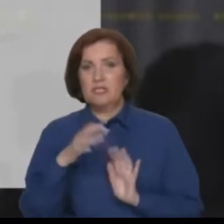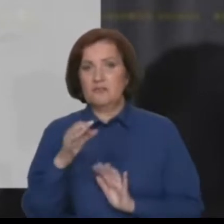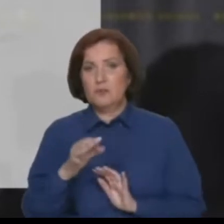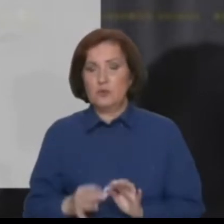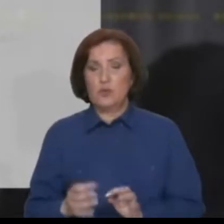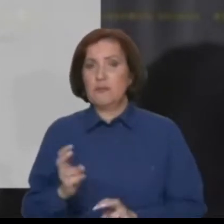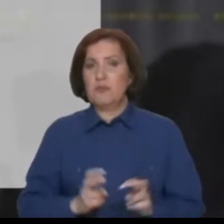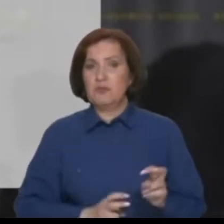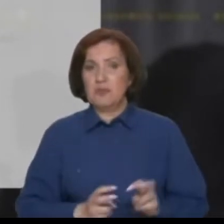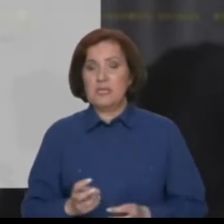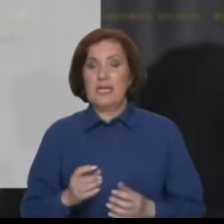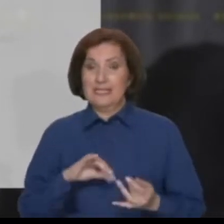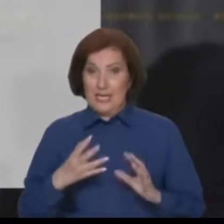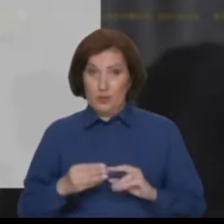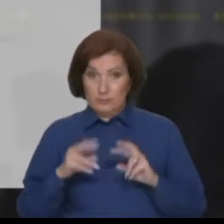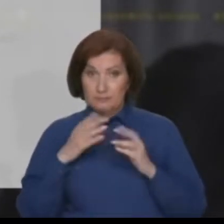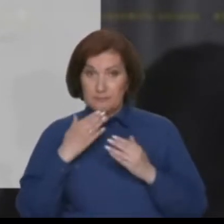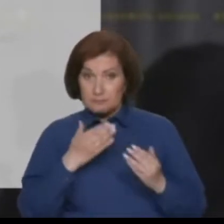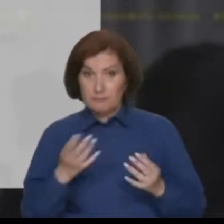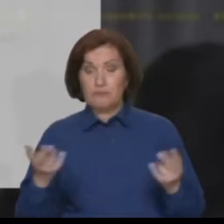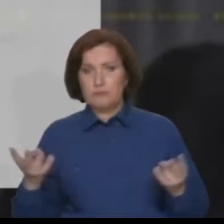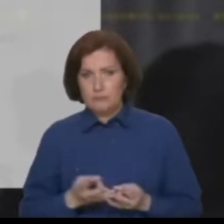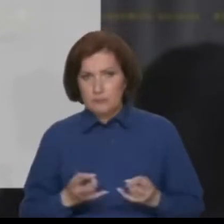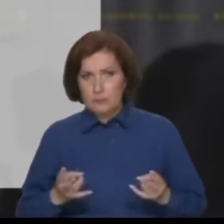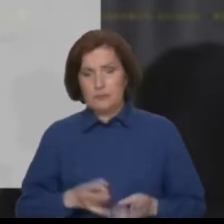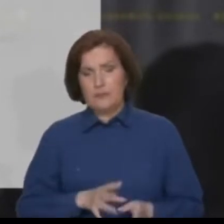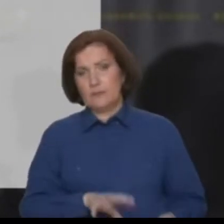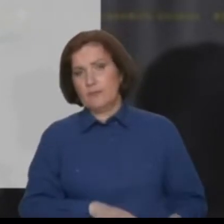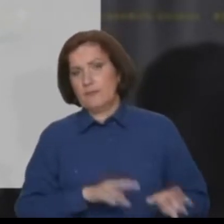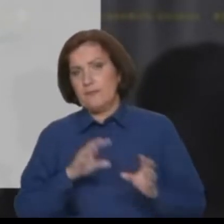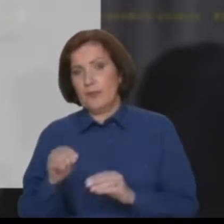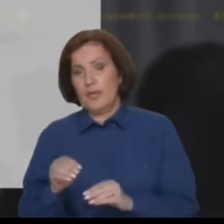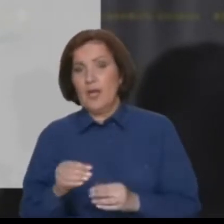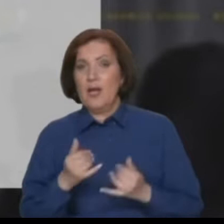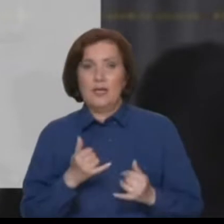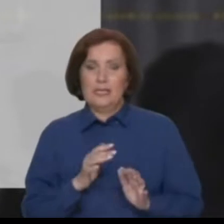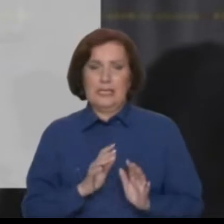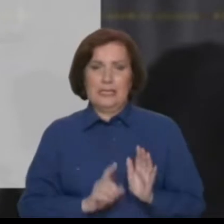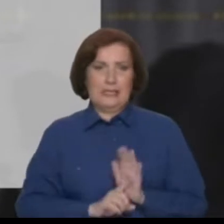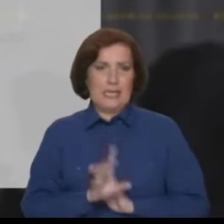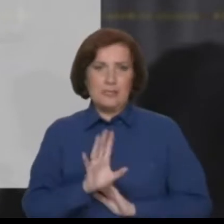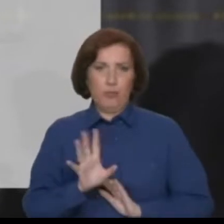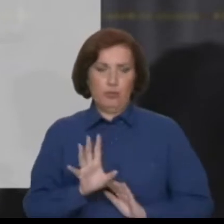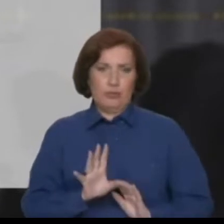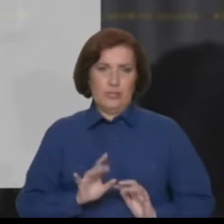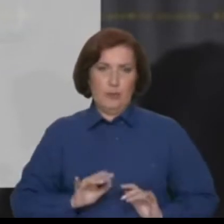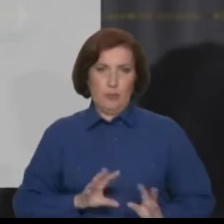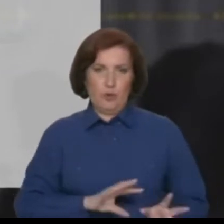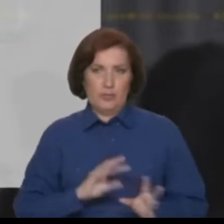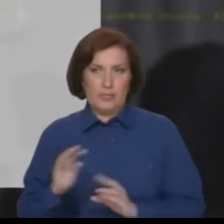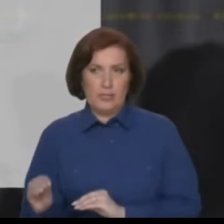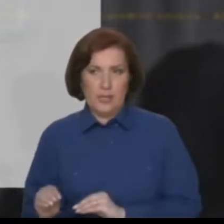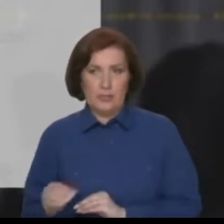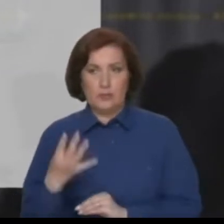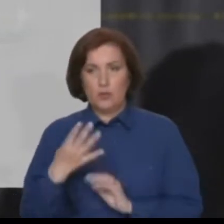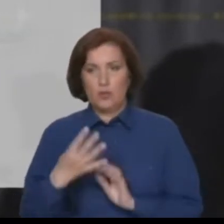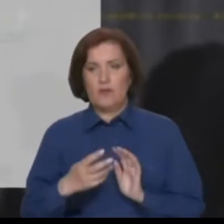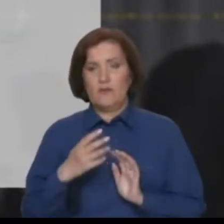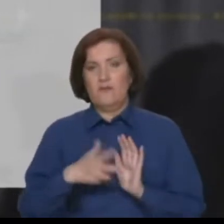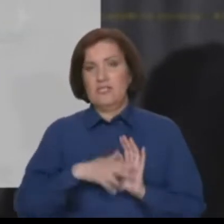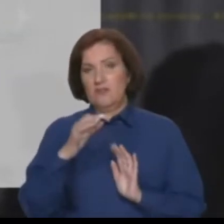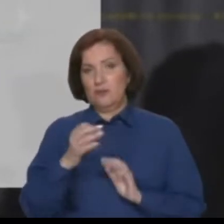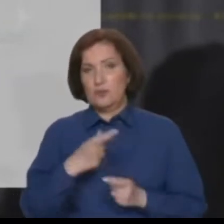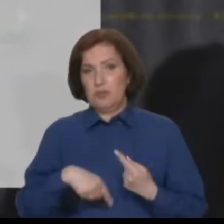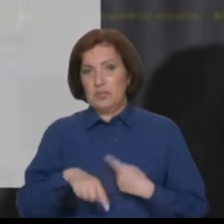18% підприємств за результатами опитування потребують переміщення, але наразі не запустили процес релокації. А